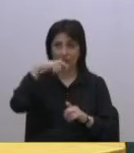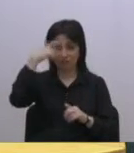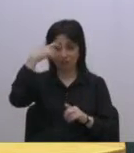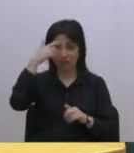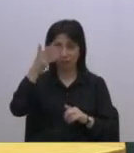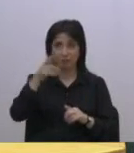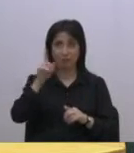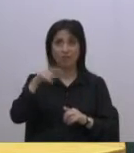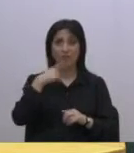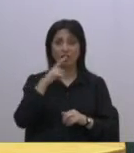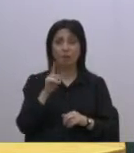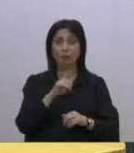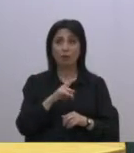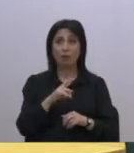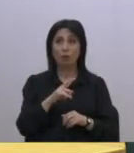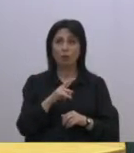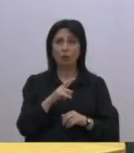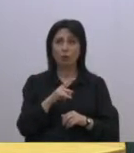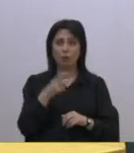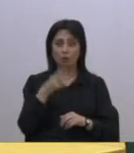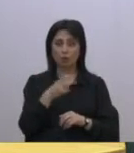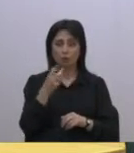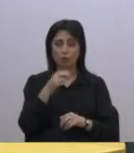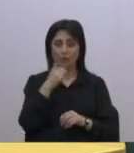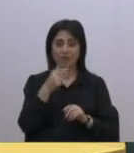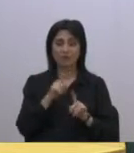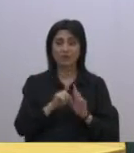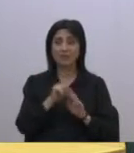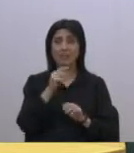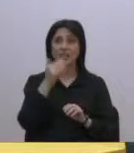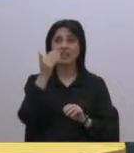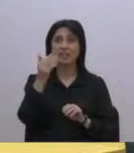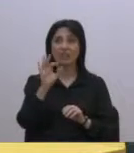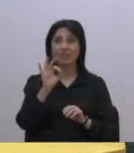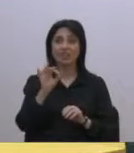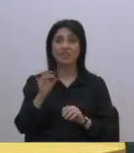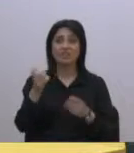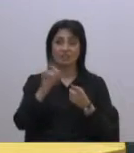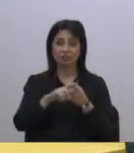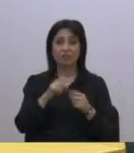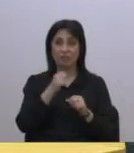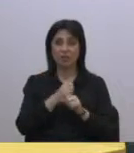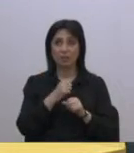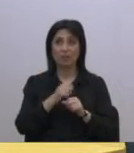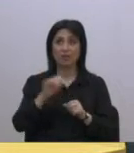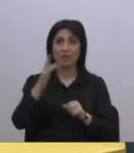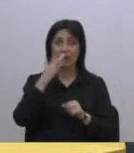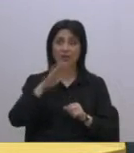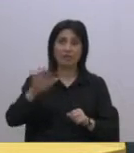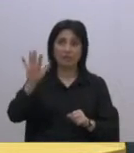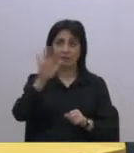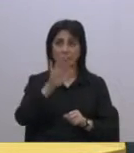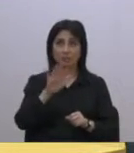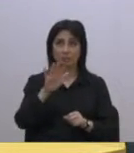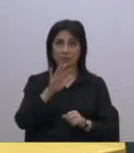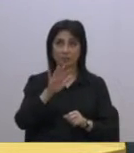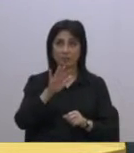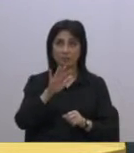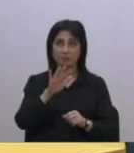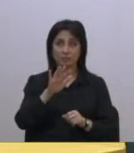ივანიშვილმა, მან თქვა, რომ 2012 წლიდან თქვენზეც გავლენას ახდენთ და დასავლური, ასე